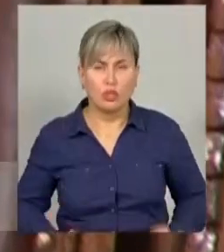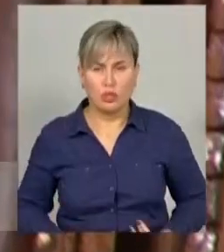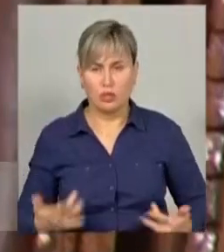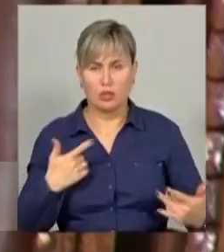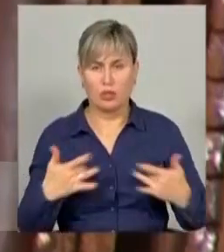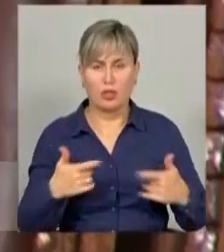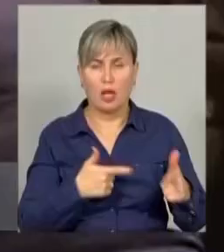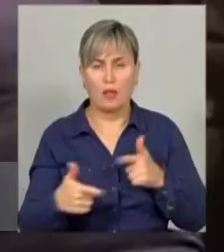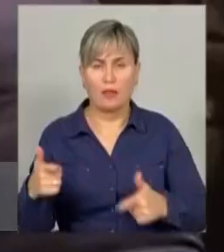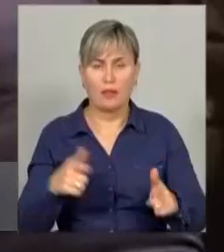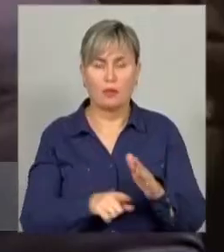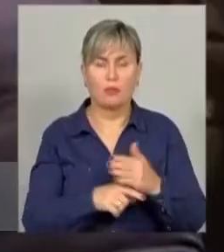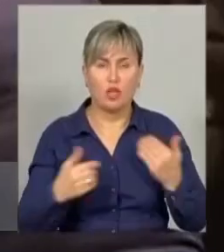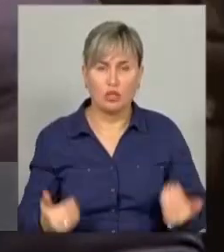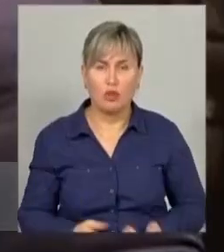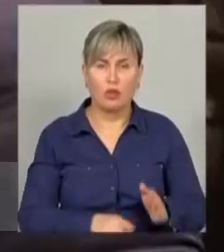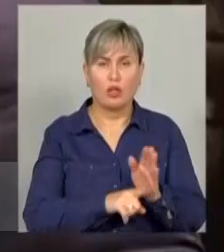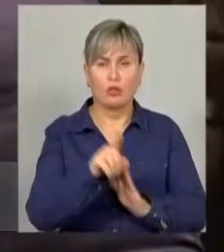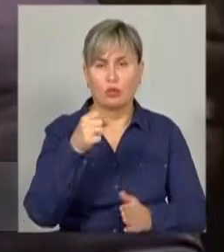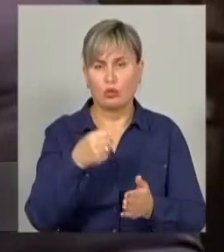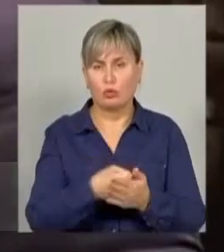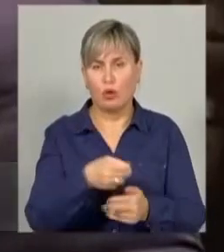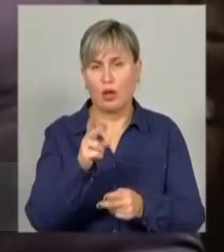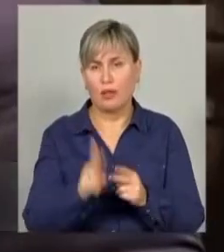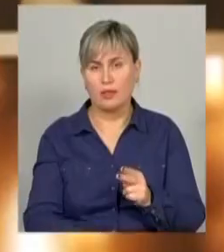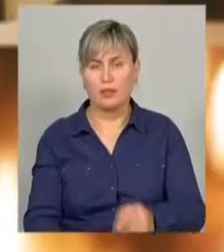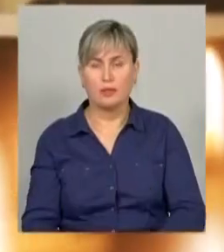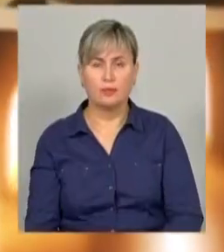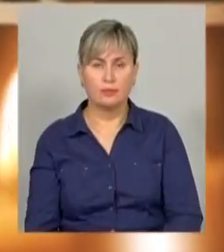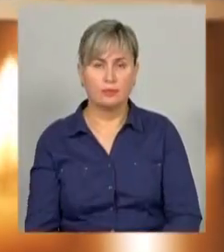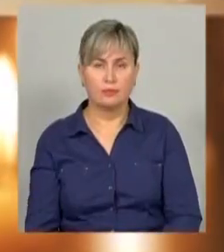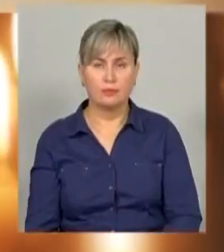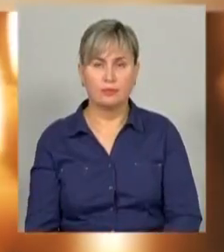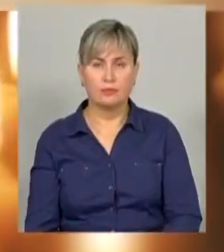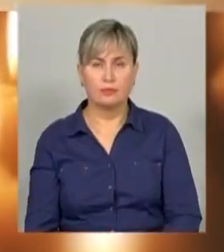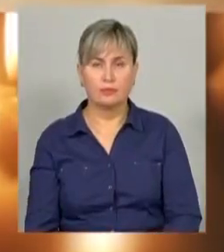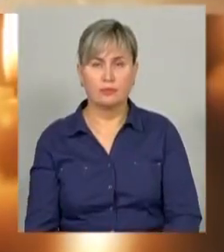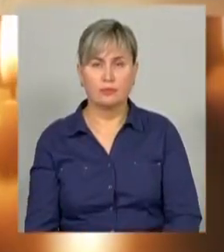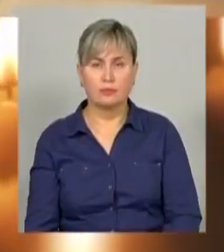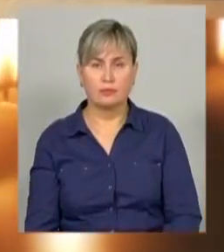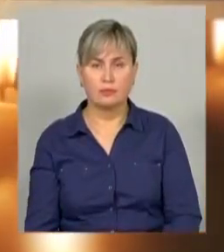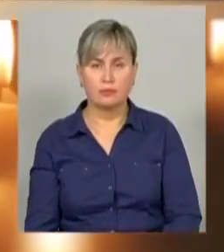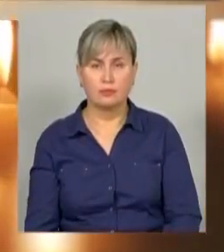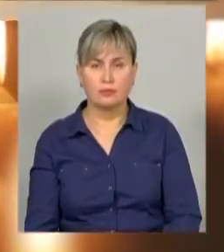роли и проживал ее от начала до самого конца Рустам аралбаев жасалы для Берген телеканал Алматы